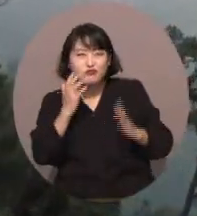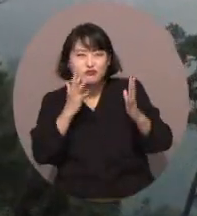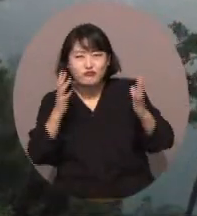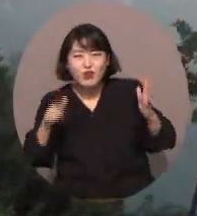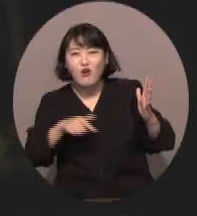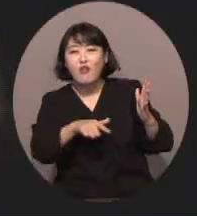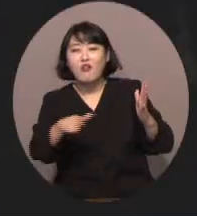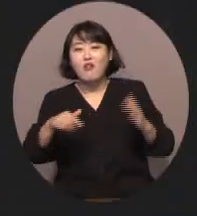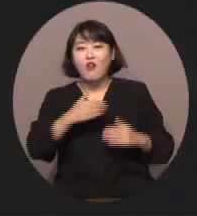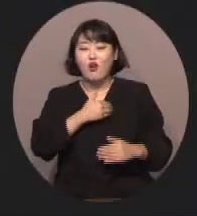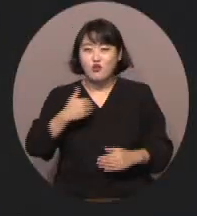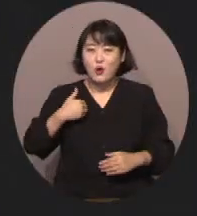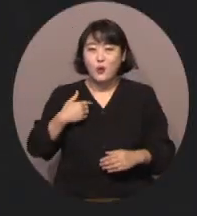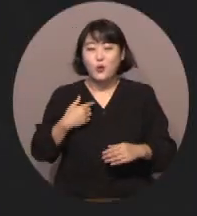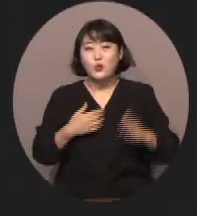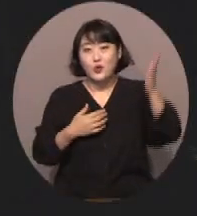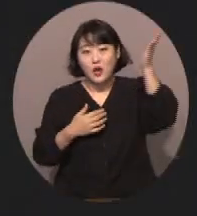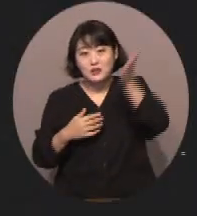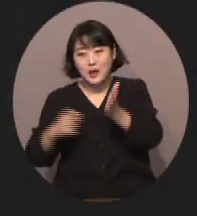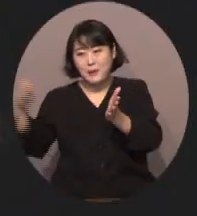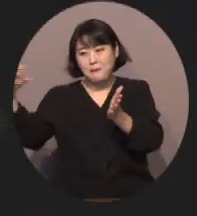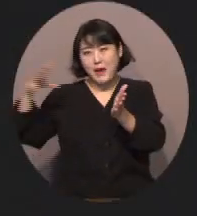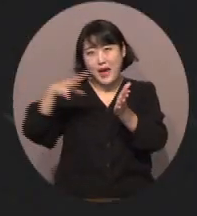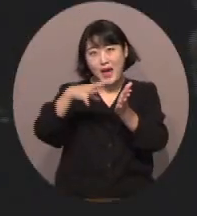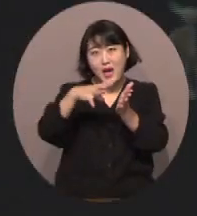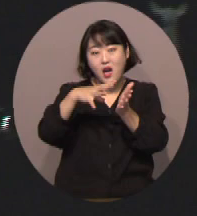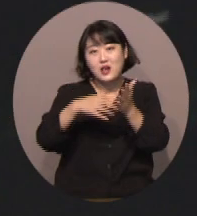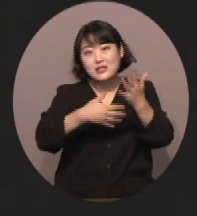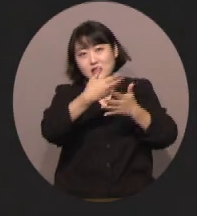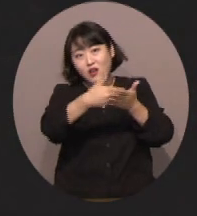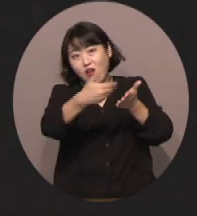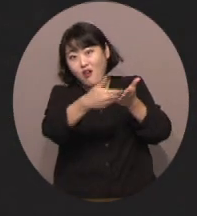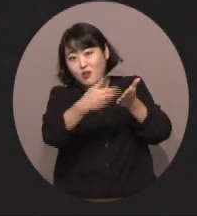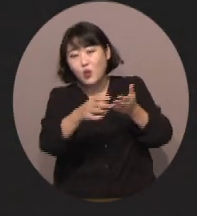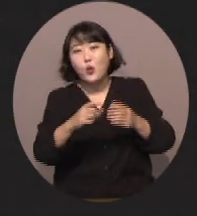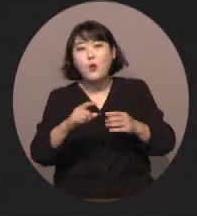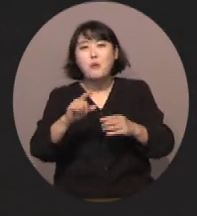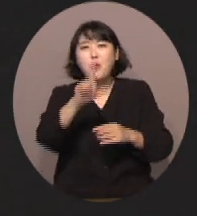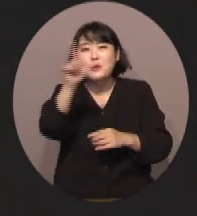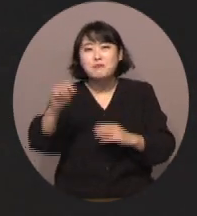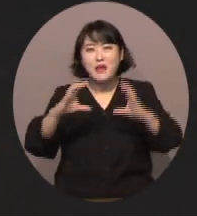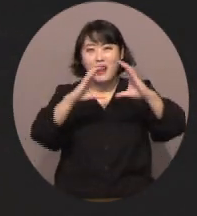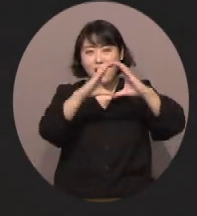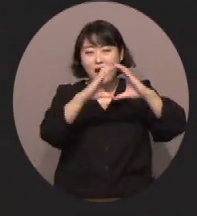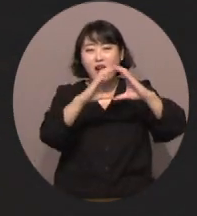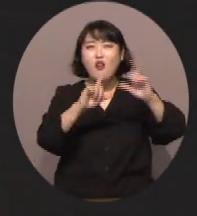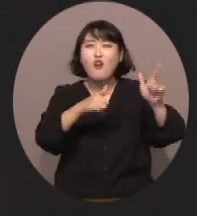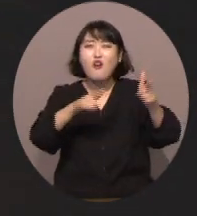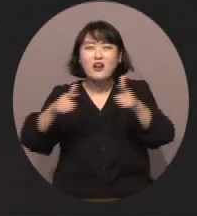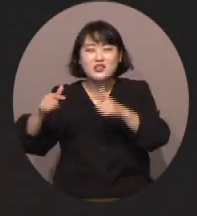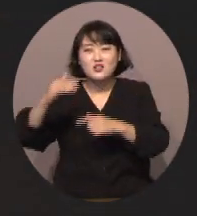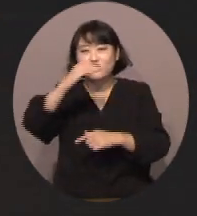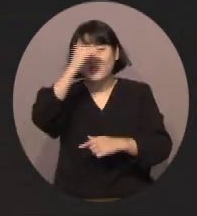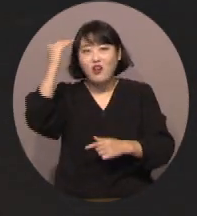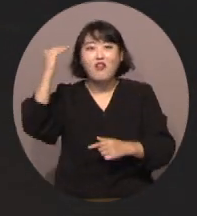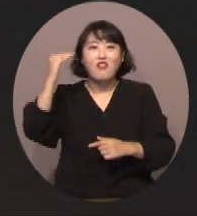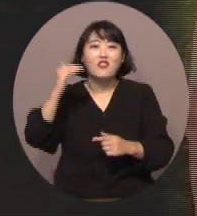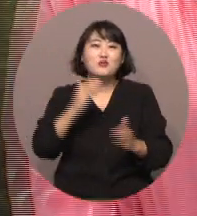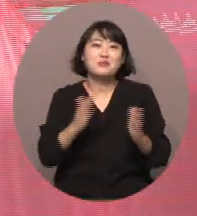느끼고 숲 경사면을 이용한 미디어 파사드와 홀로그램, 보름달 조형물 등 다양한 볼거리도